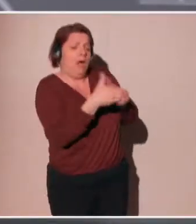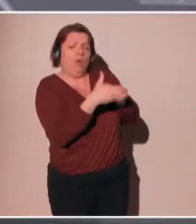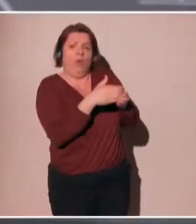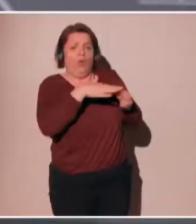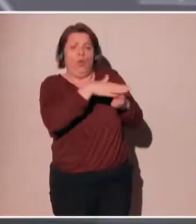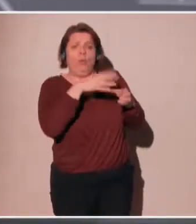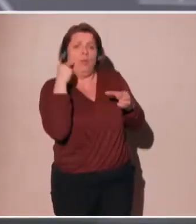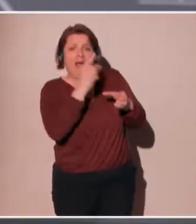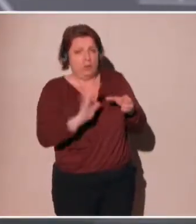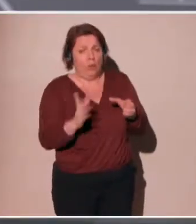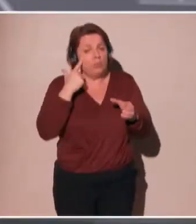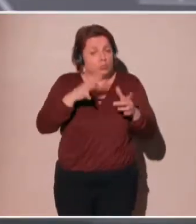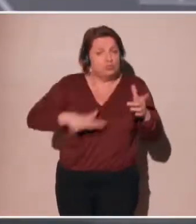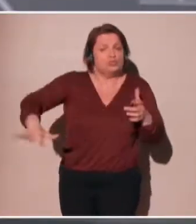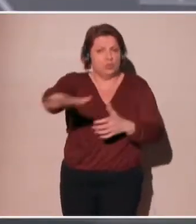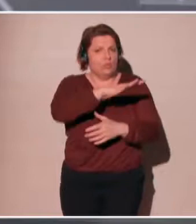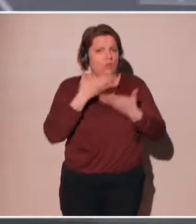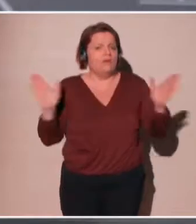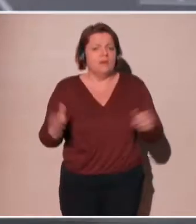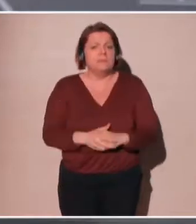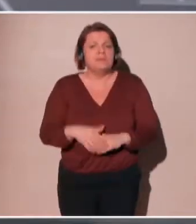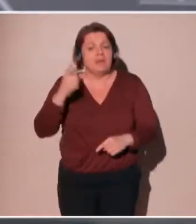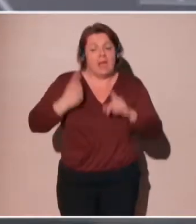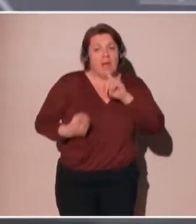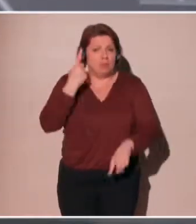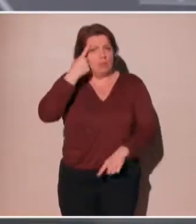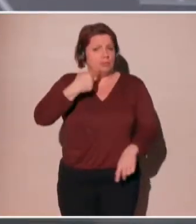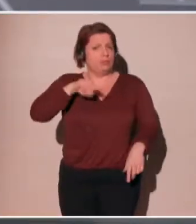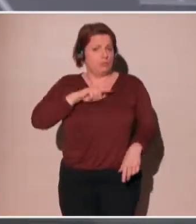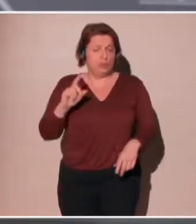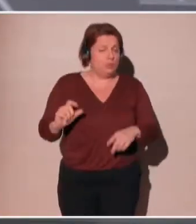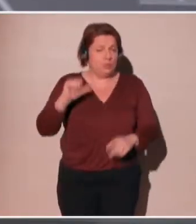d'êtres humains. Et ce qui compte énormément pour nous, c'est de parvenir